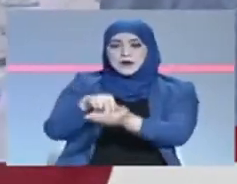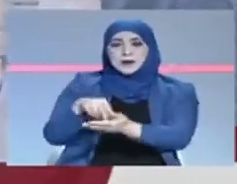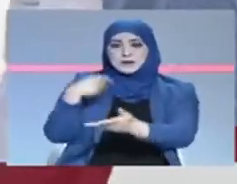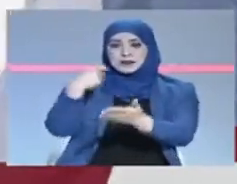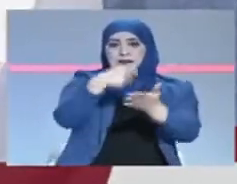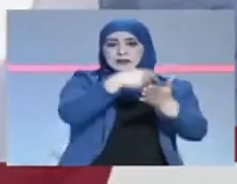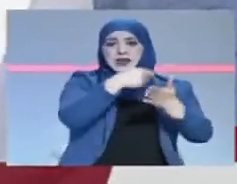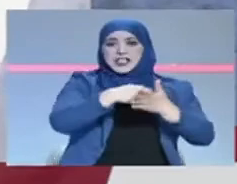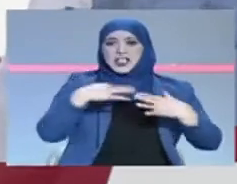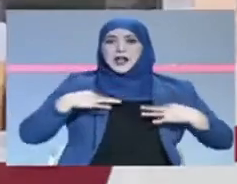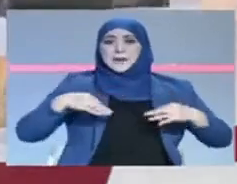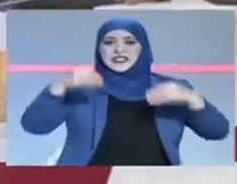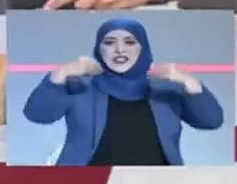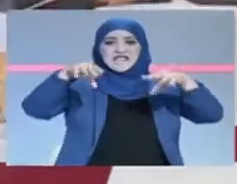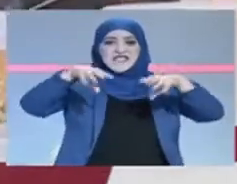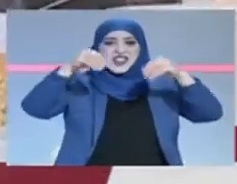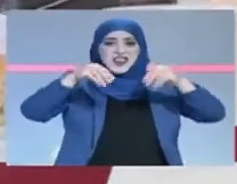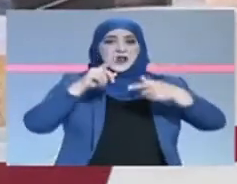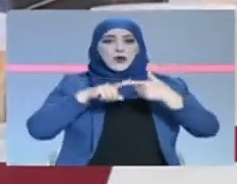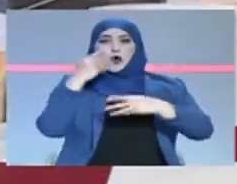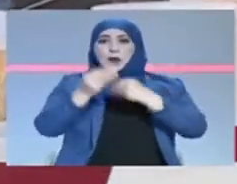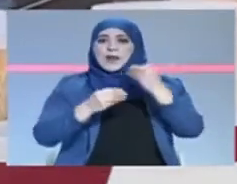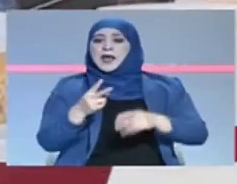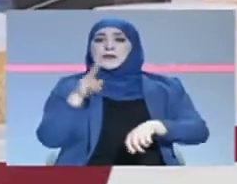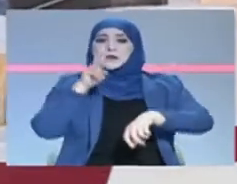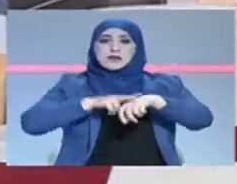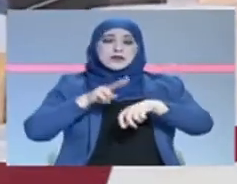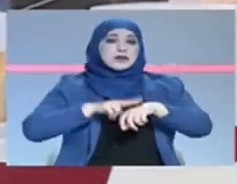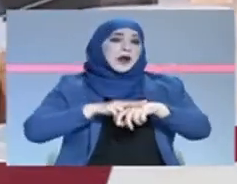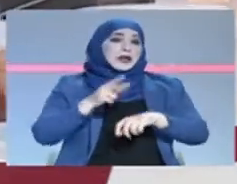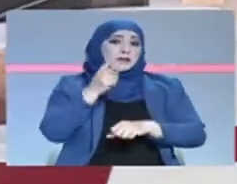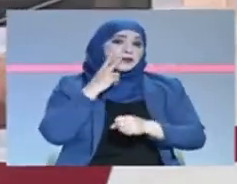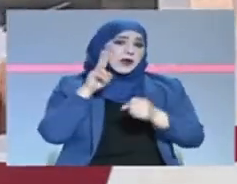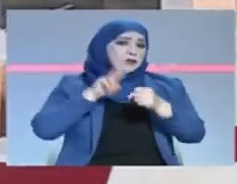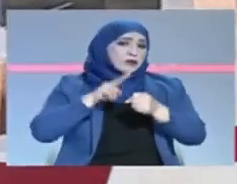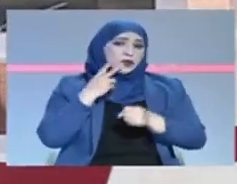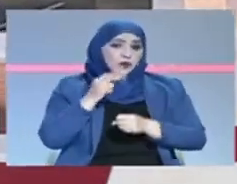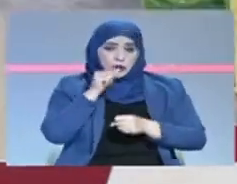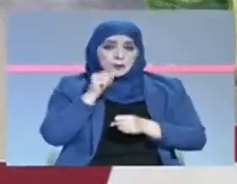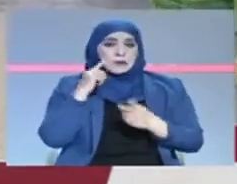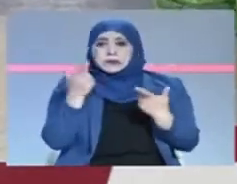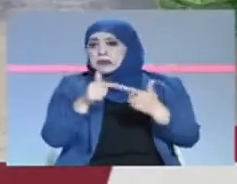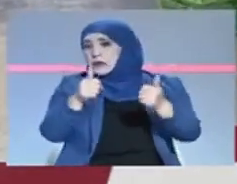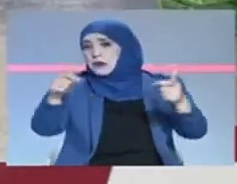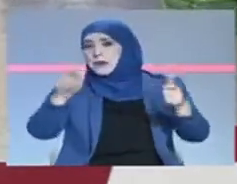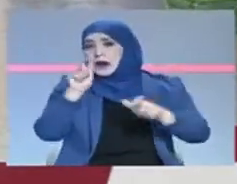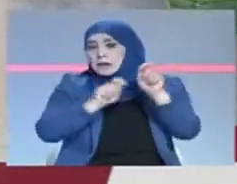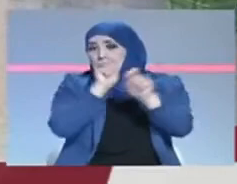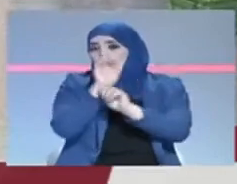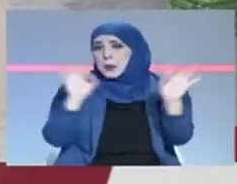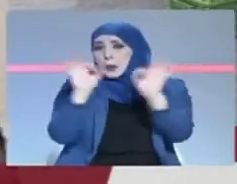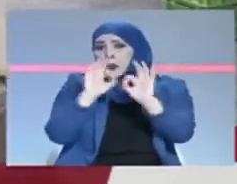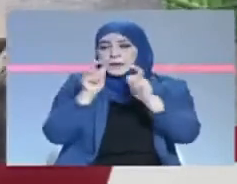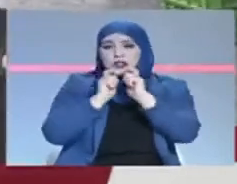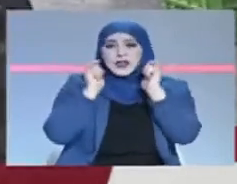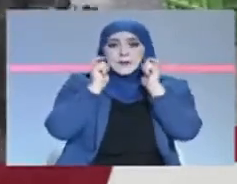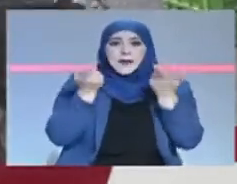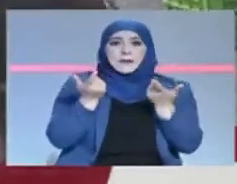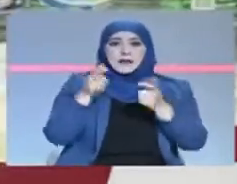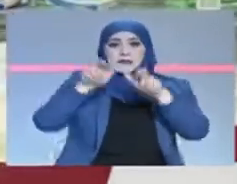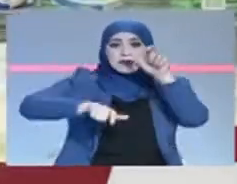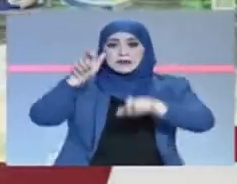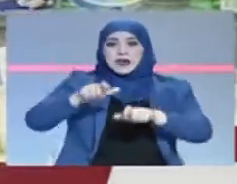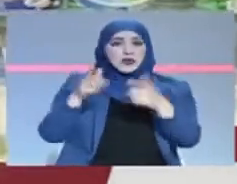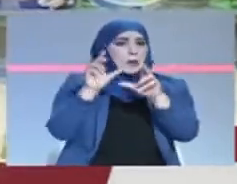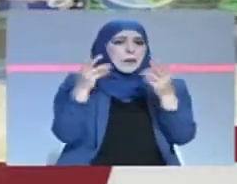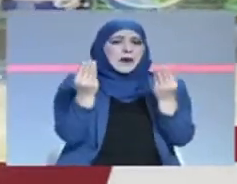أحد المشروبات، وباعة يزنون ويطلبون ود المارة دون كمامة أيضا، فهي في